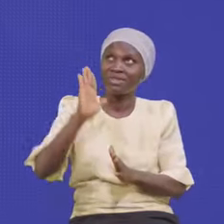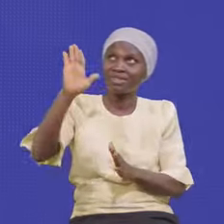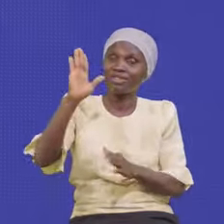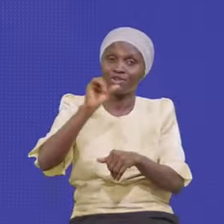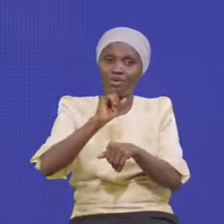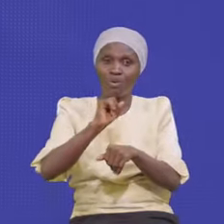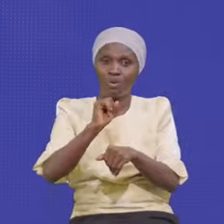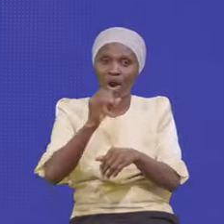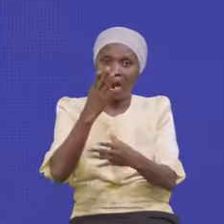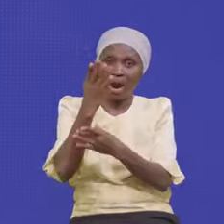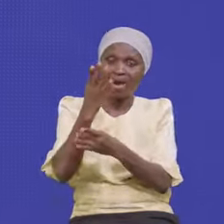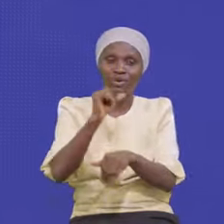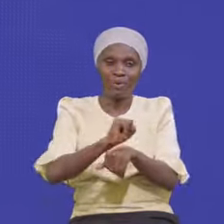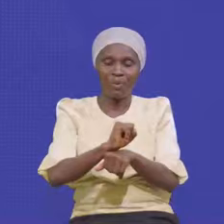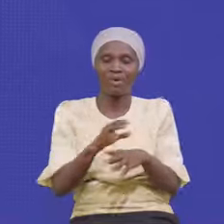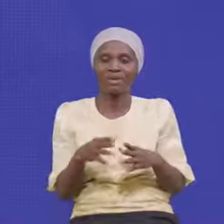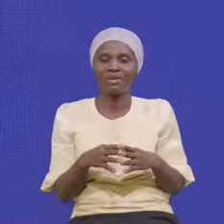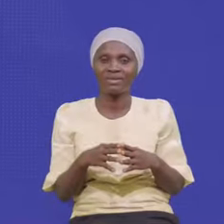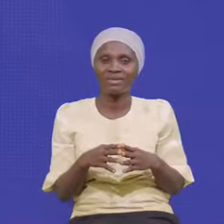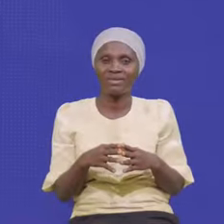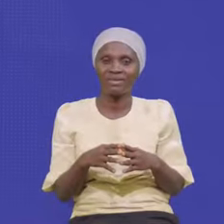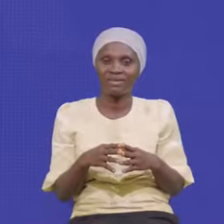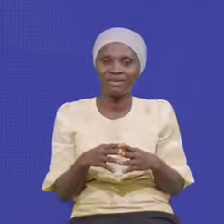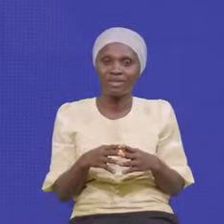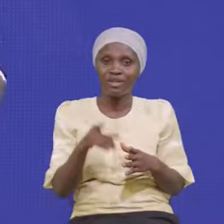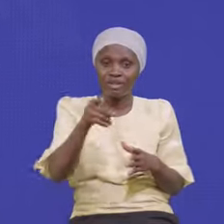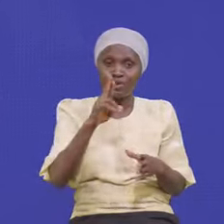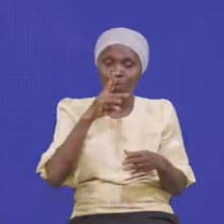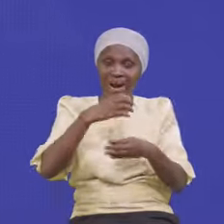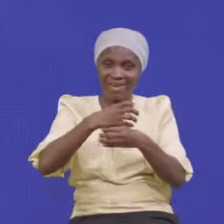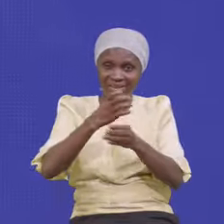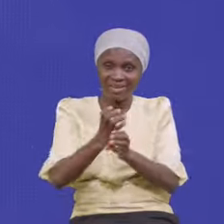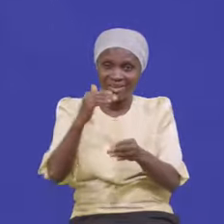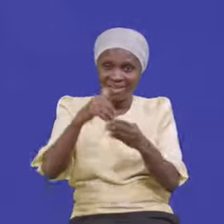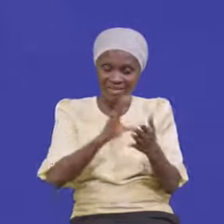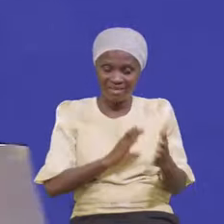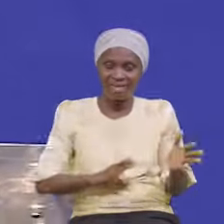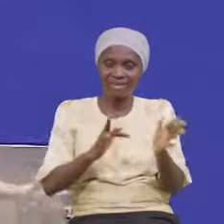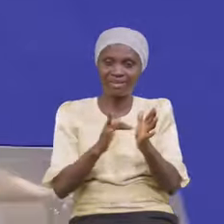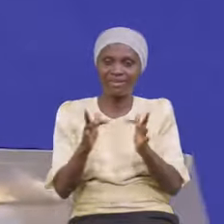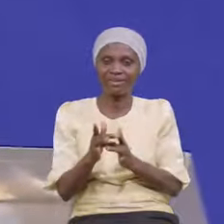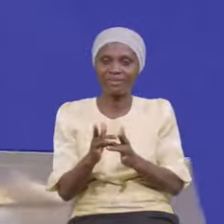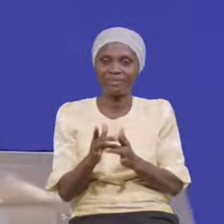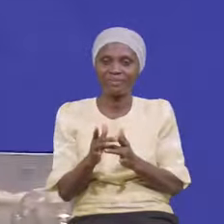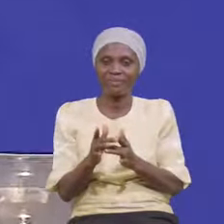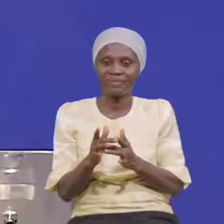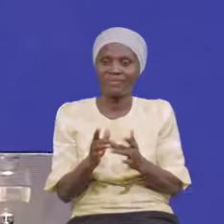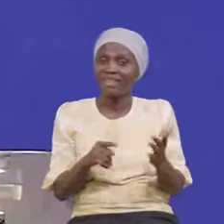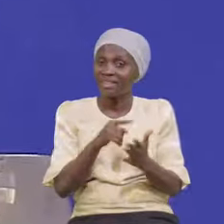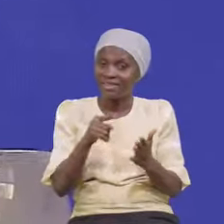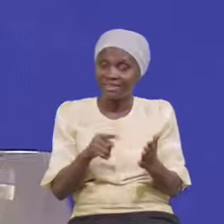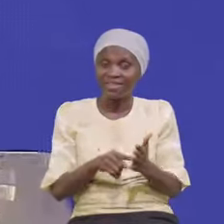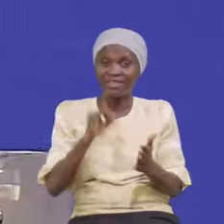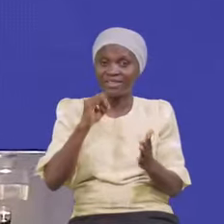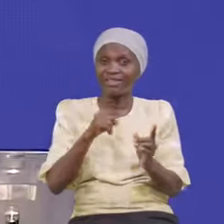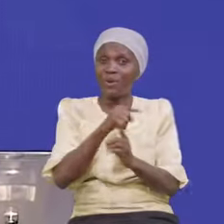ఆయన చేతి పని వారిగా ఉన్నప్పుడు you are created in Christ Jesus. మీరు క్రీస్తు యేసునందు సృజించబడ్డారు. This is when